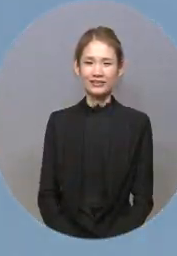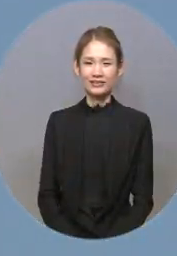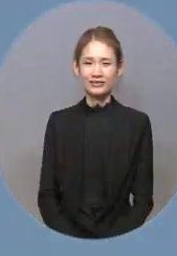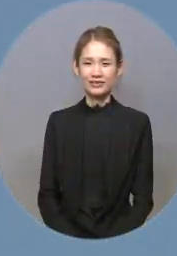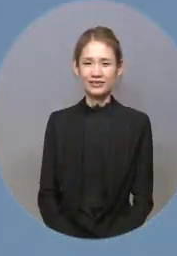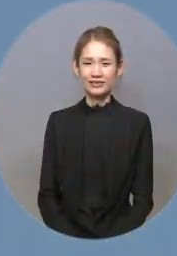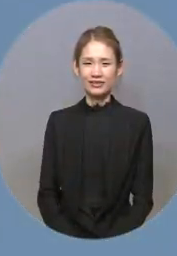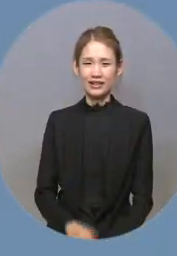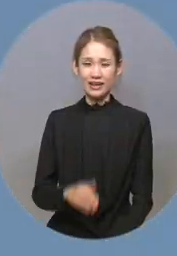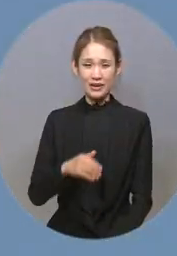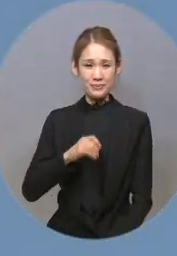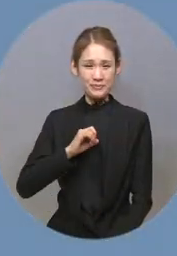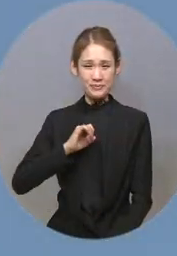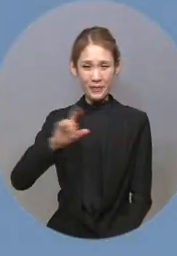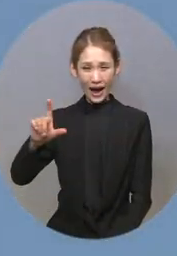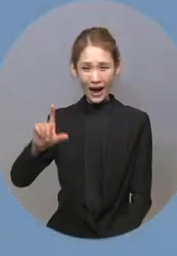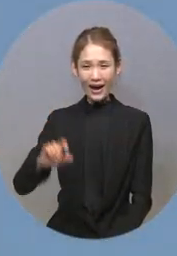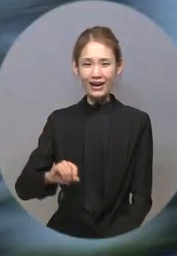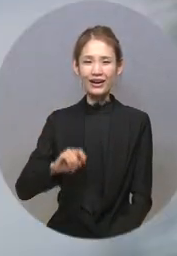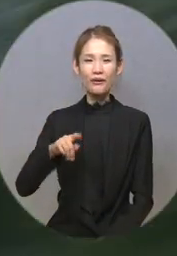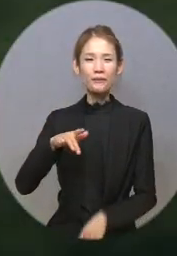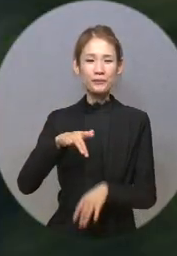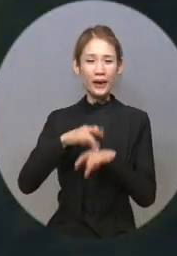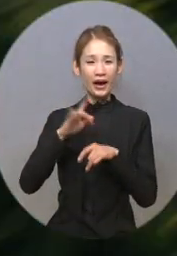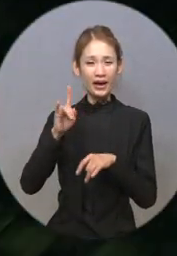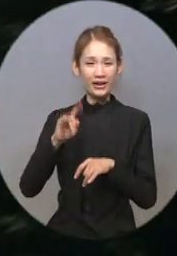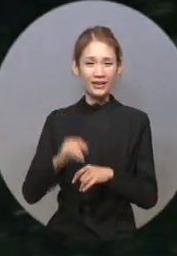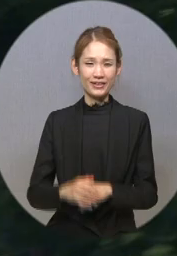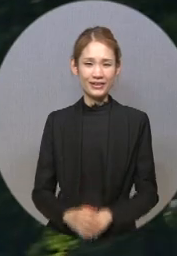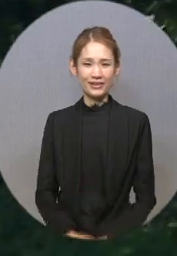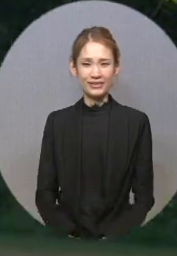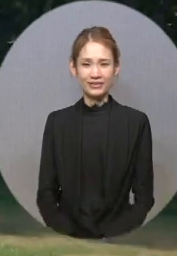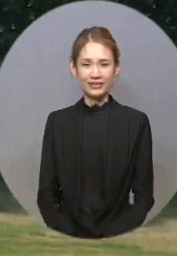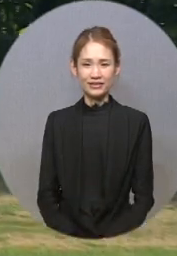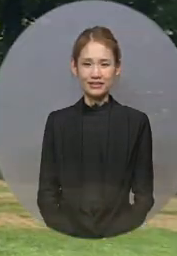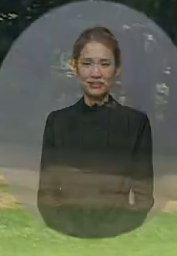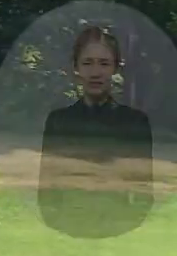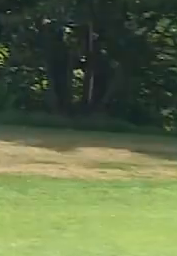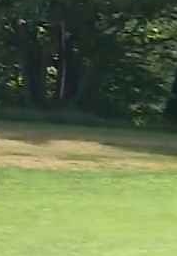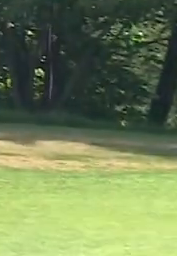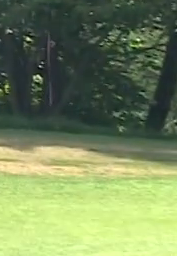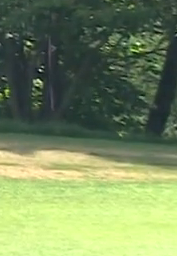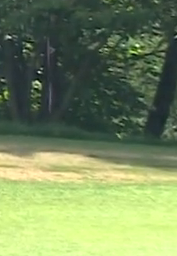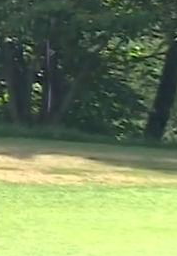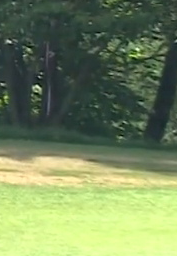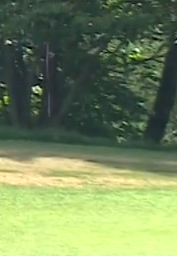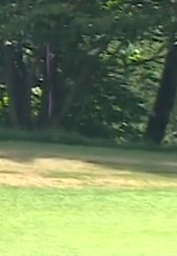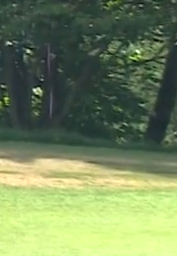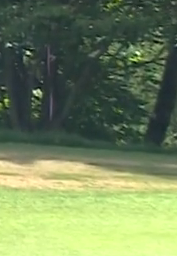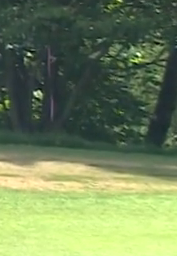아, 나 갔다 이거. 어디로 갔나요? 흐르고 있어.